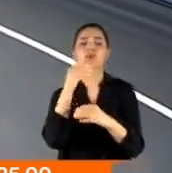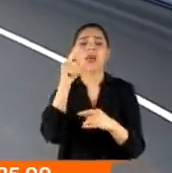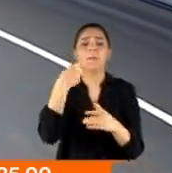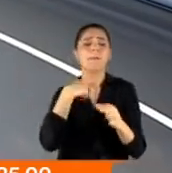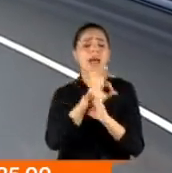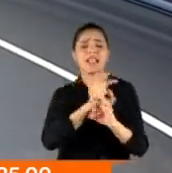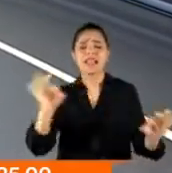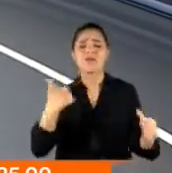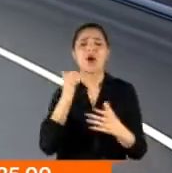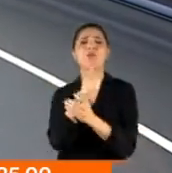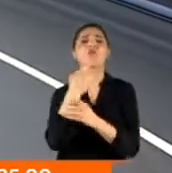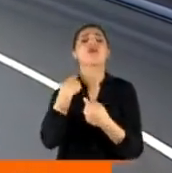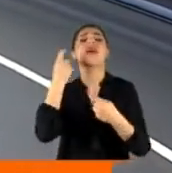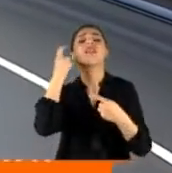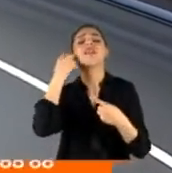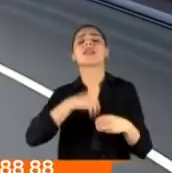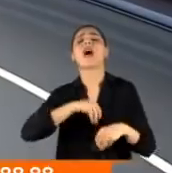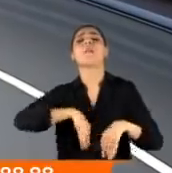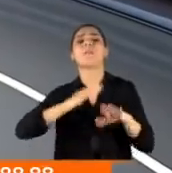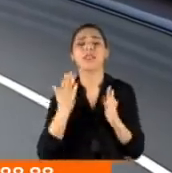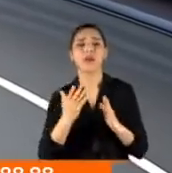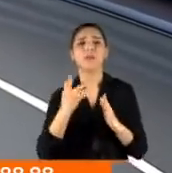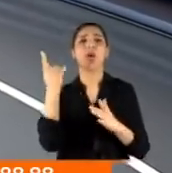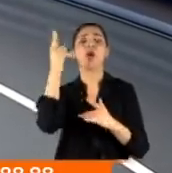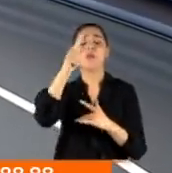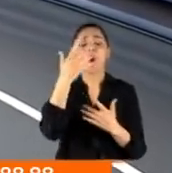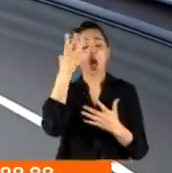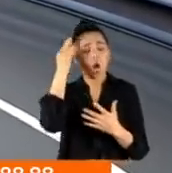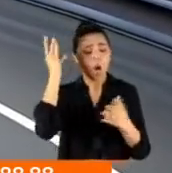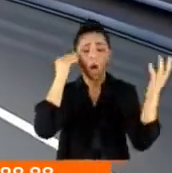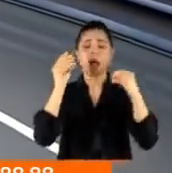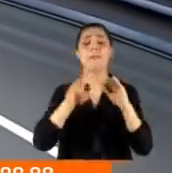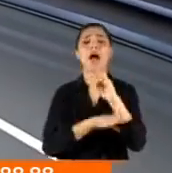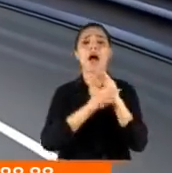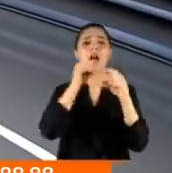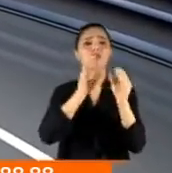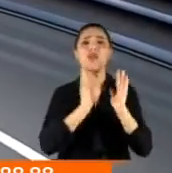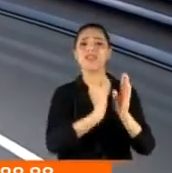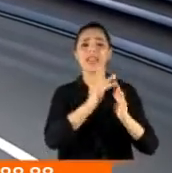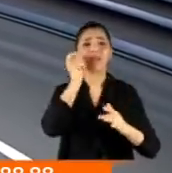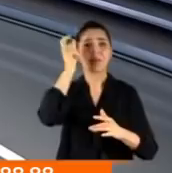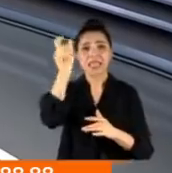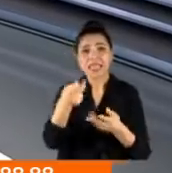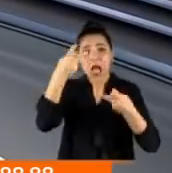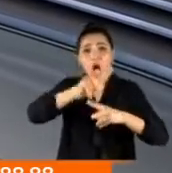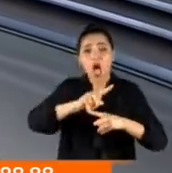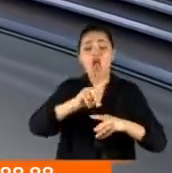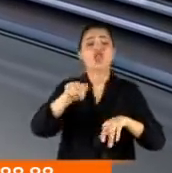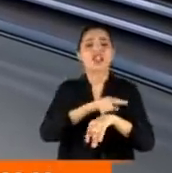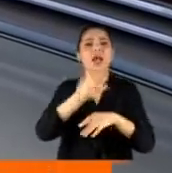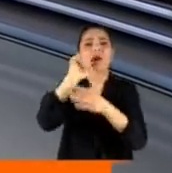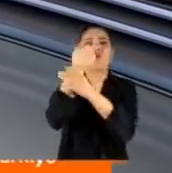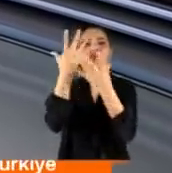kendimi usta olarak görmedim. Çünkü öğrenme hayat boyu devam ediyor. İnsan ancak öldüğü zaman usta olur